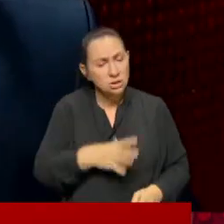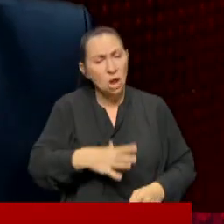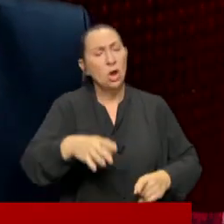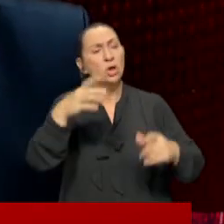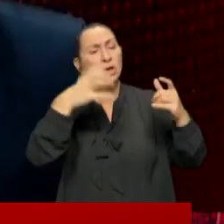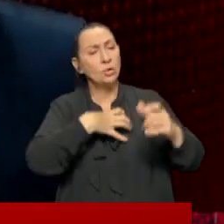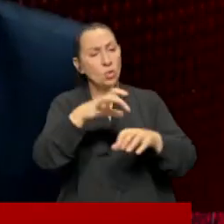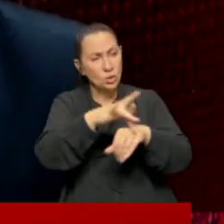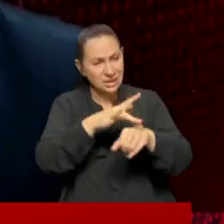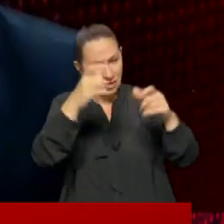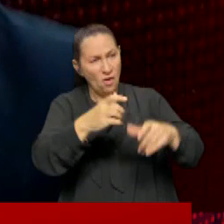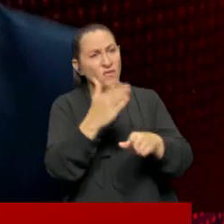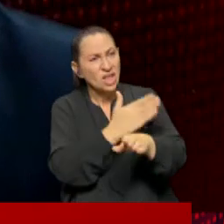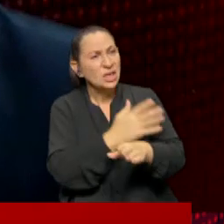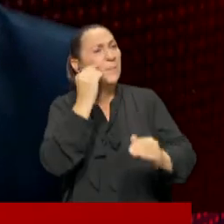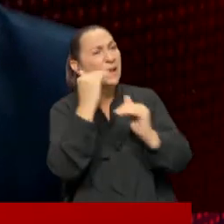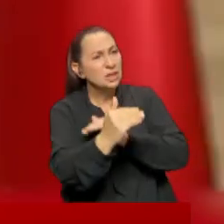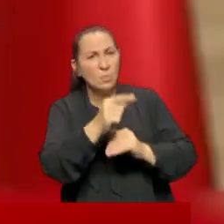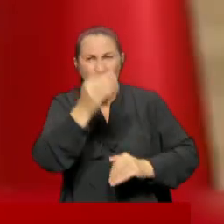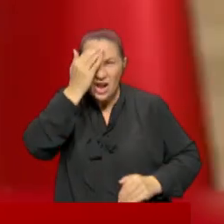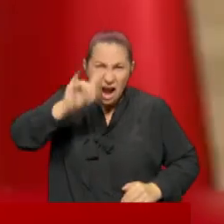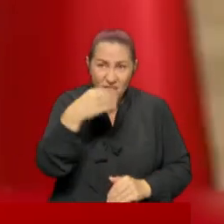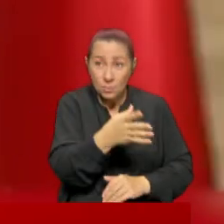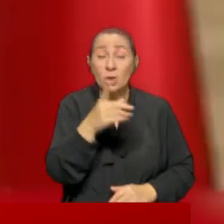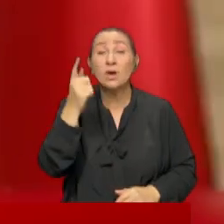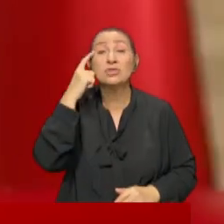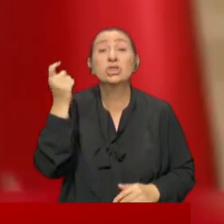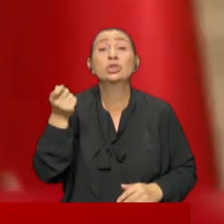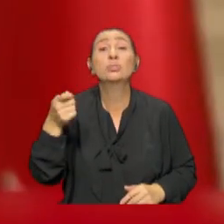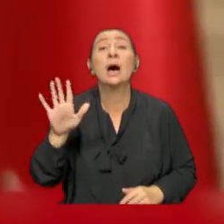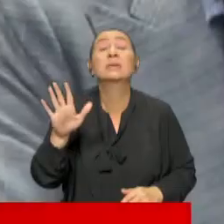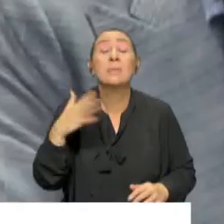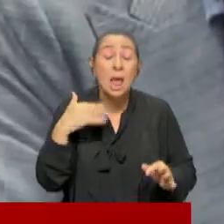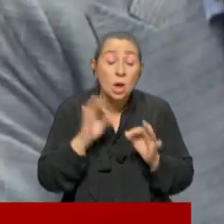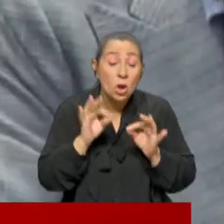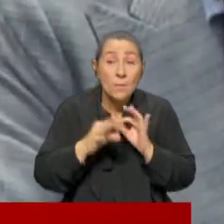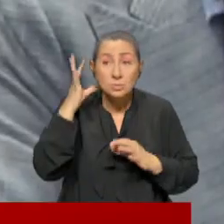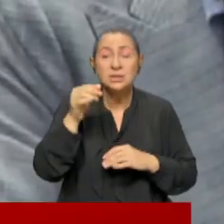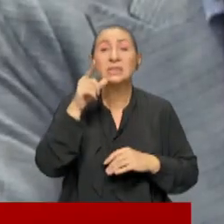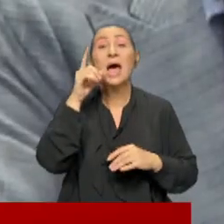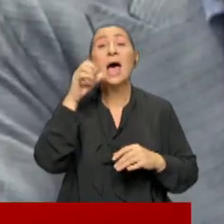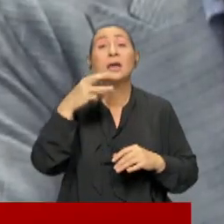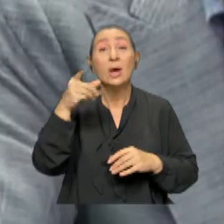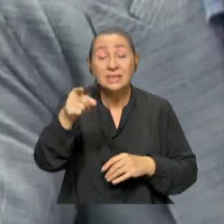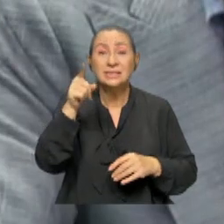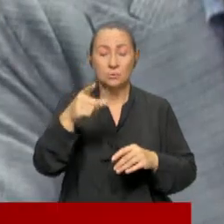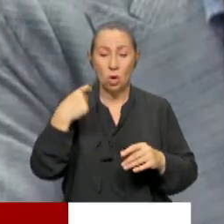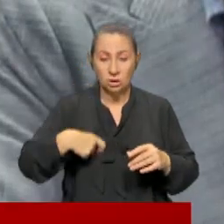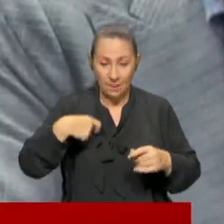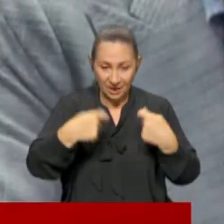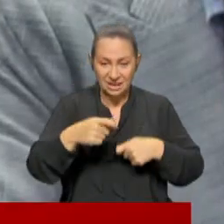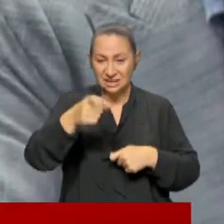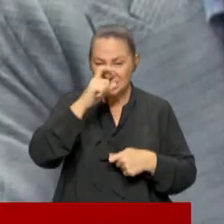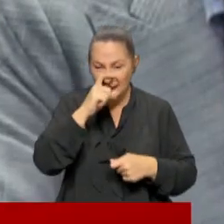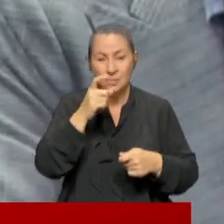ülkesini, vatandaşlarını, milletini bu kadar yoksullaştırır mı? Bunların kafası basmaz. Ben ekonomistim. Erdoğan, sen bu milleti özel bankalara,